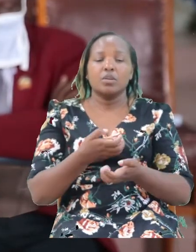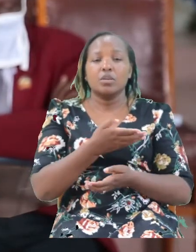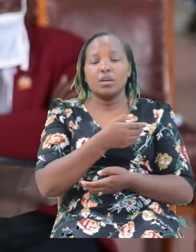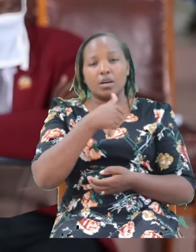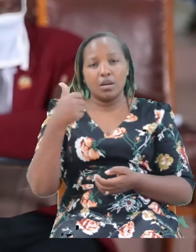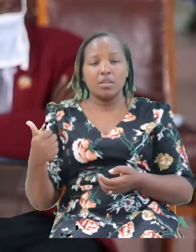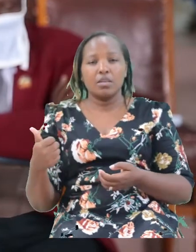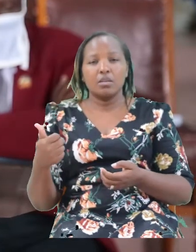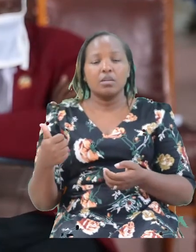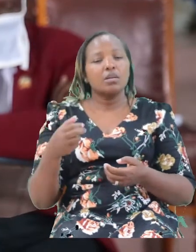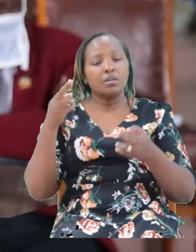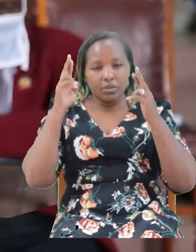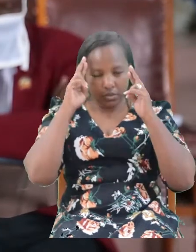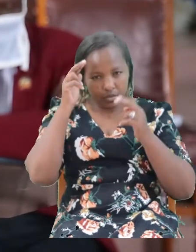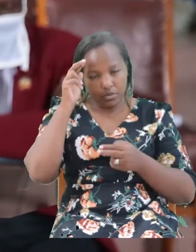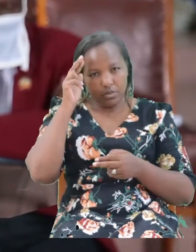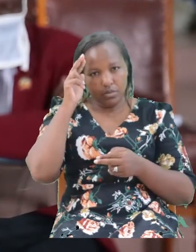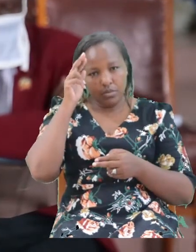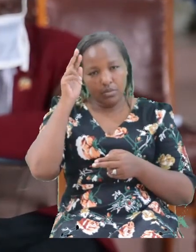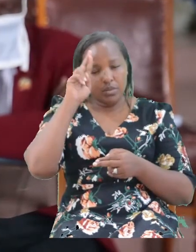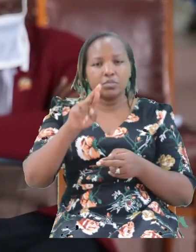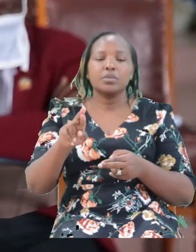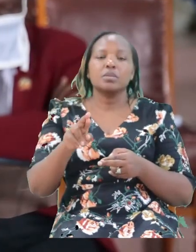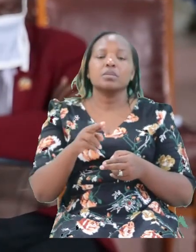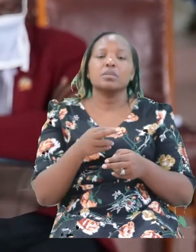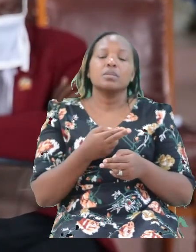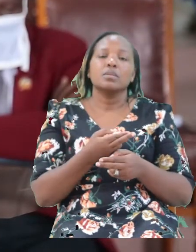mali ya watu wengine, nawe utapewa yako.